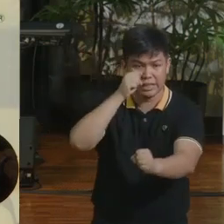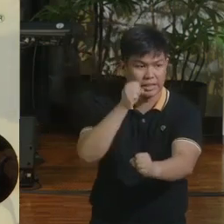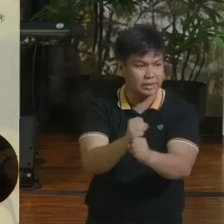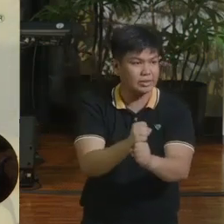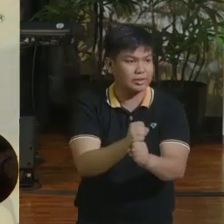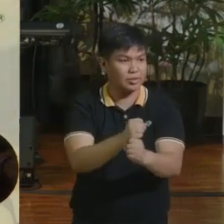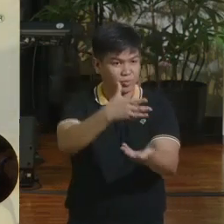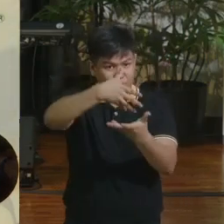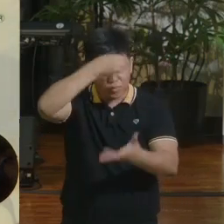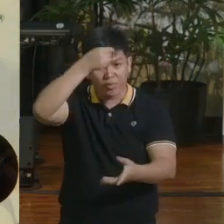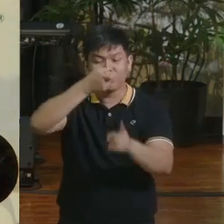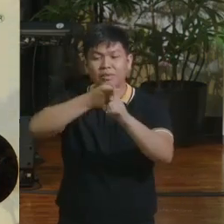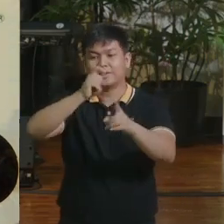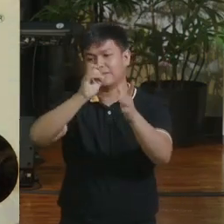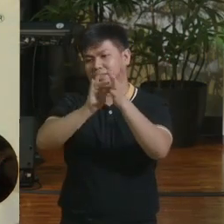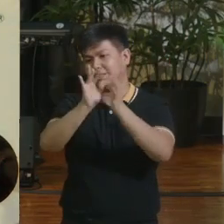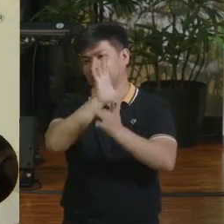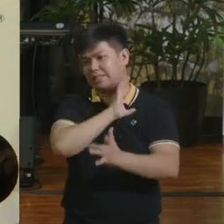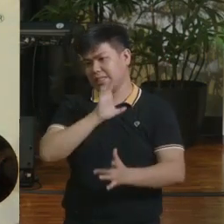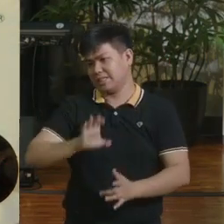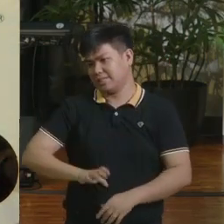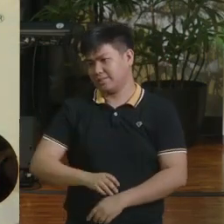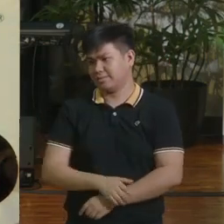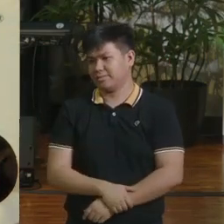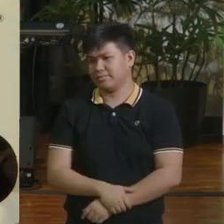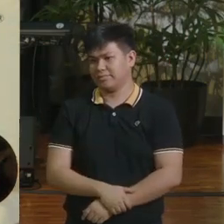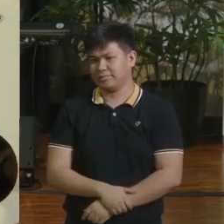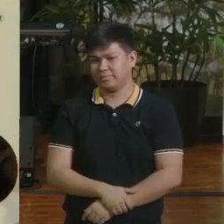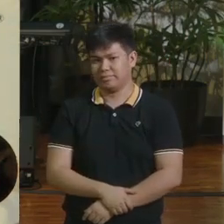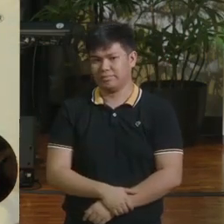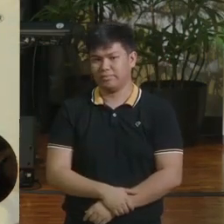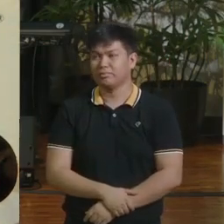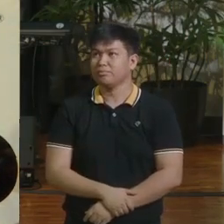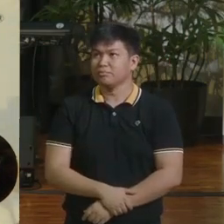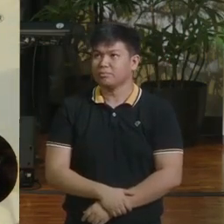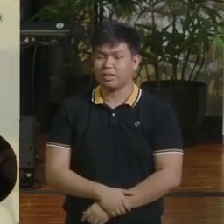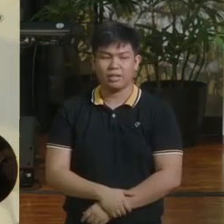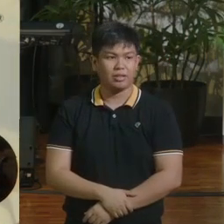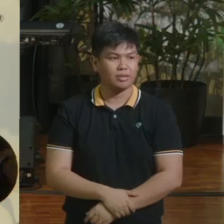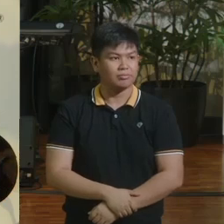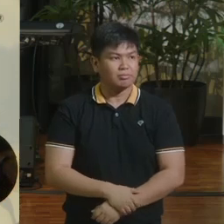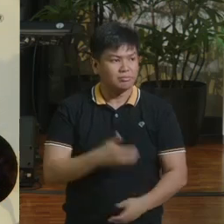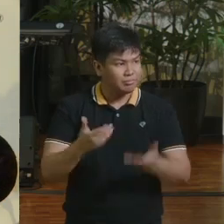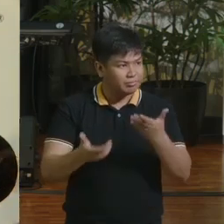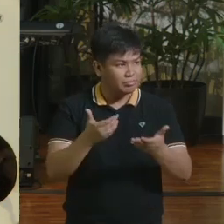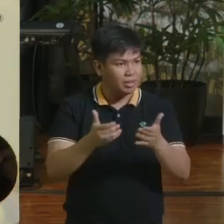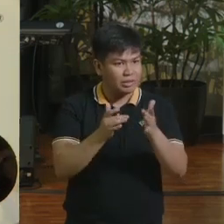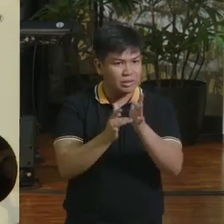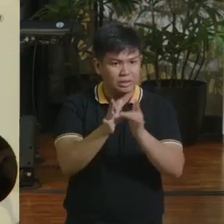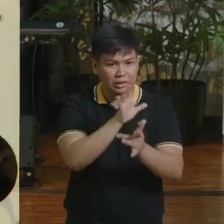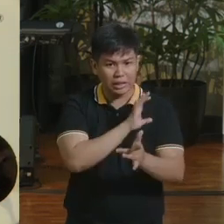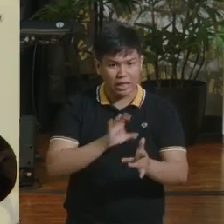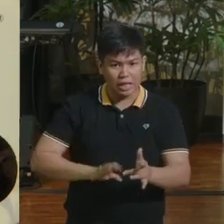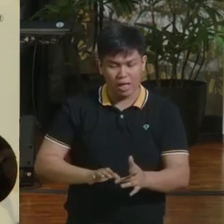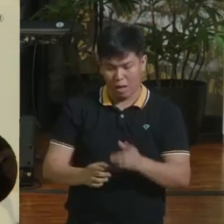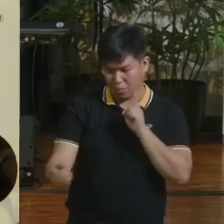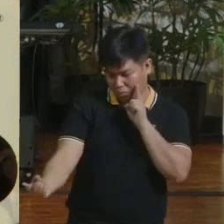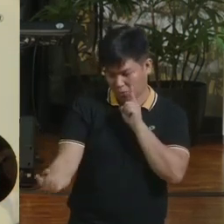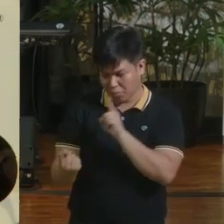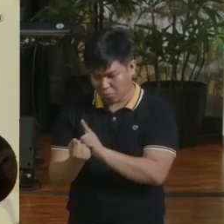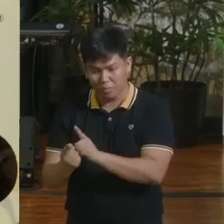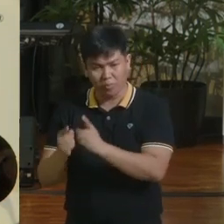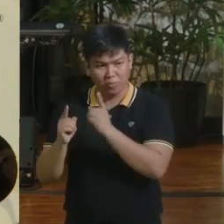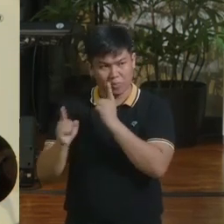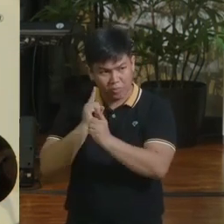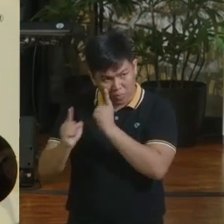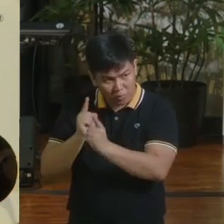Arabia. So ano nangyari sa Arabia? Doon siya siguro tinuruan ng ating Panginoong Hesus.